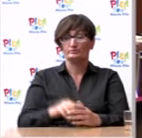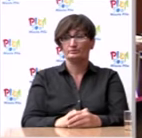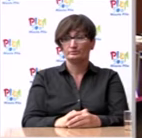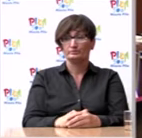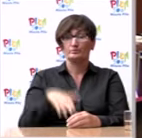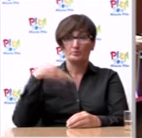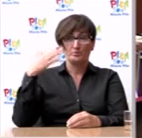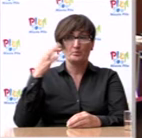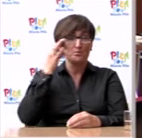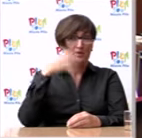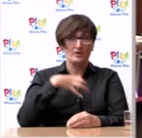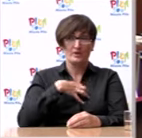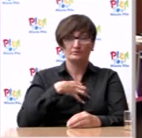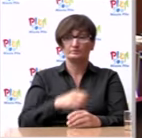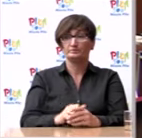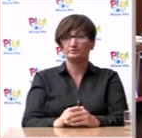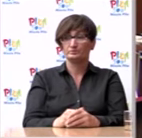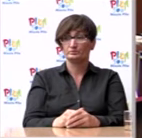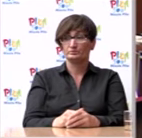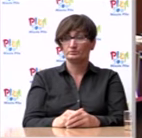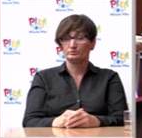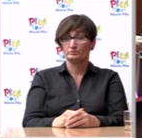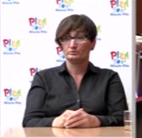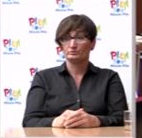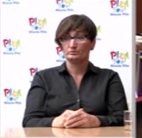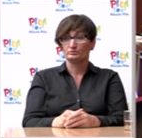proszę. Proszę sekundkę, proszę.